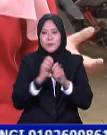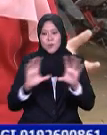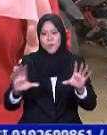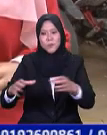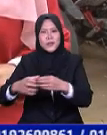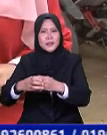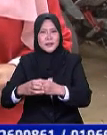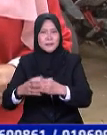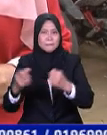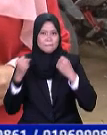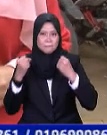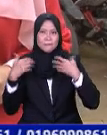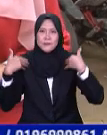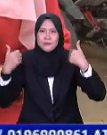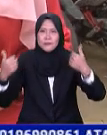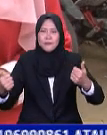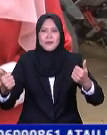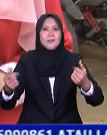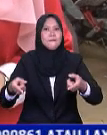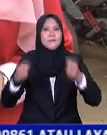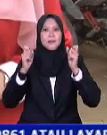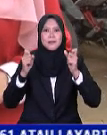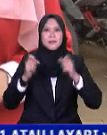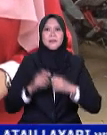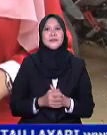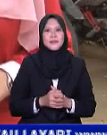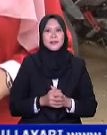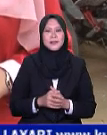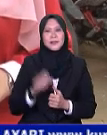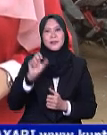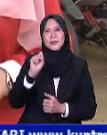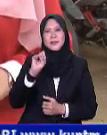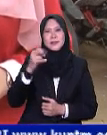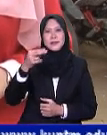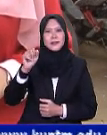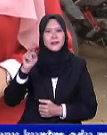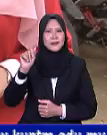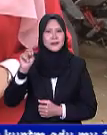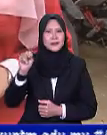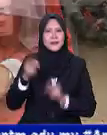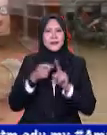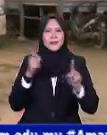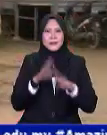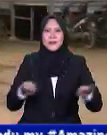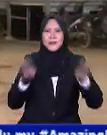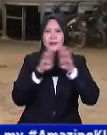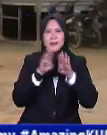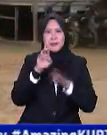kelompok dapat dicapai dengan lebih cepat. Nurashkin Harun, Berita RTM.